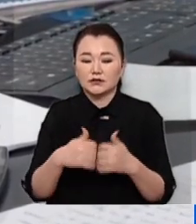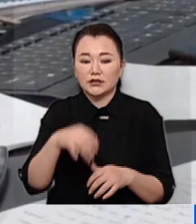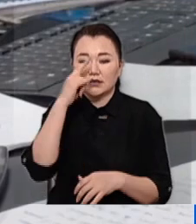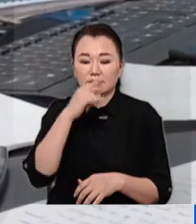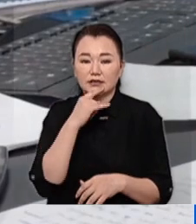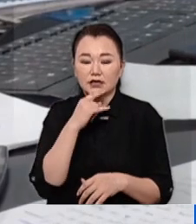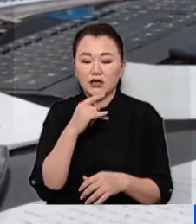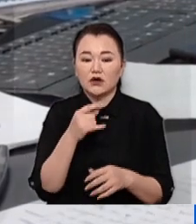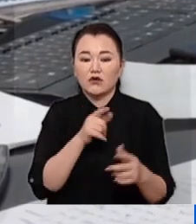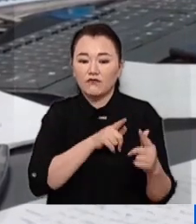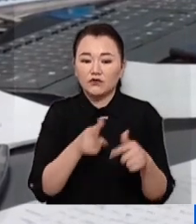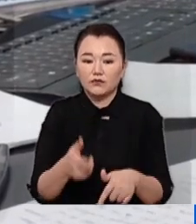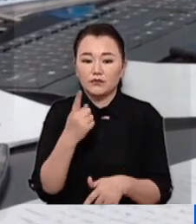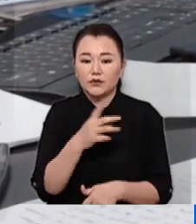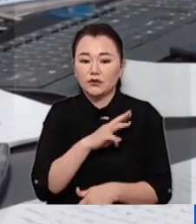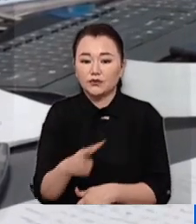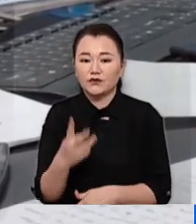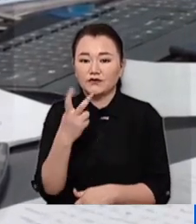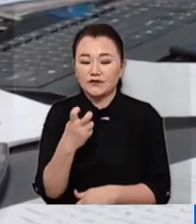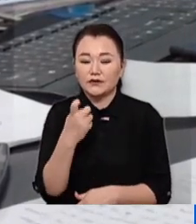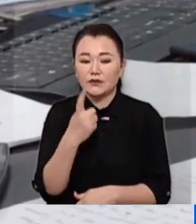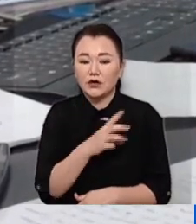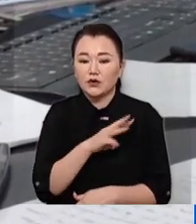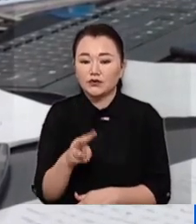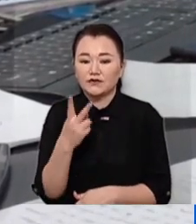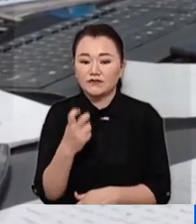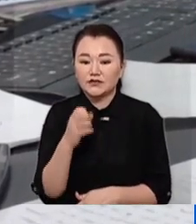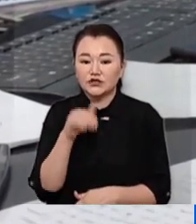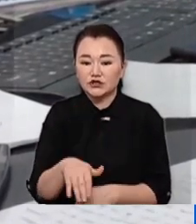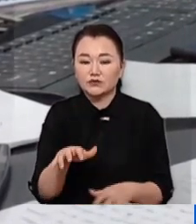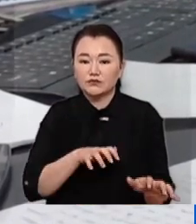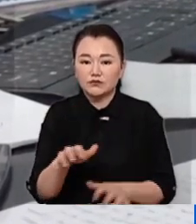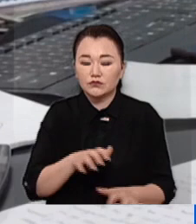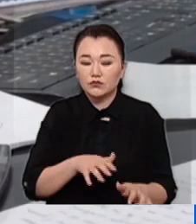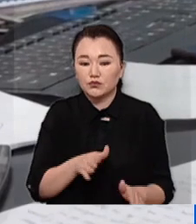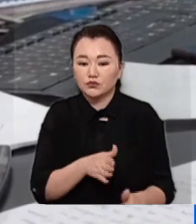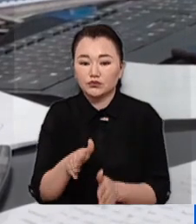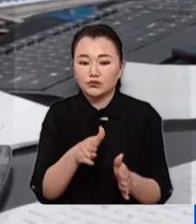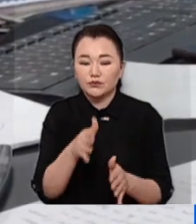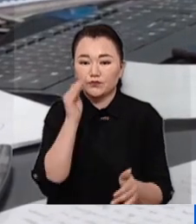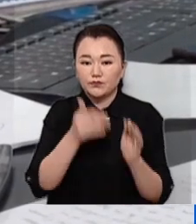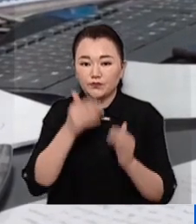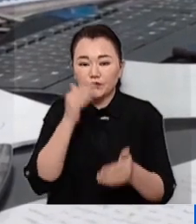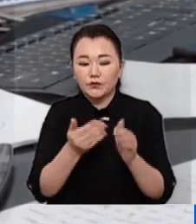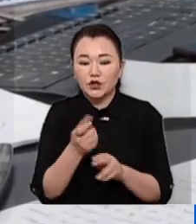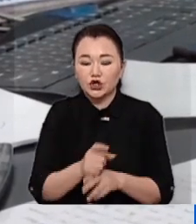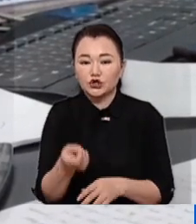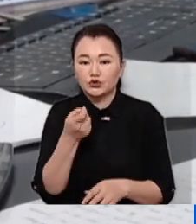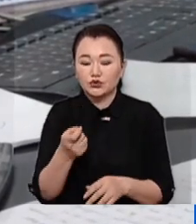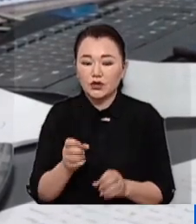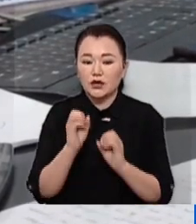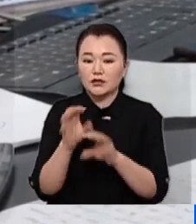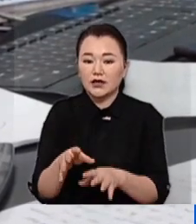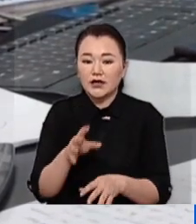Казахстана зашло 1 200 000, то есть 1 200 000 тонн зашло контрабандным путем. Это зерно затем сдается